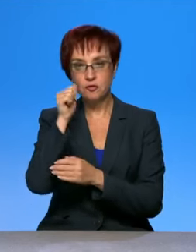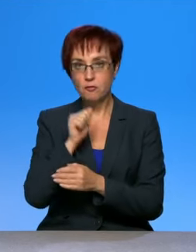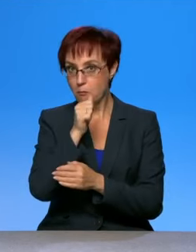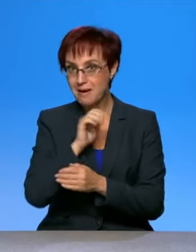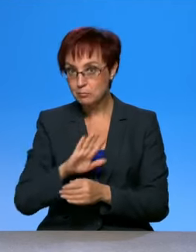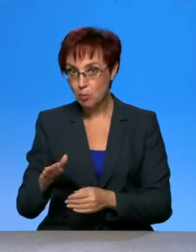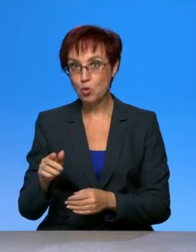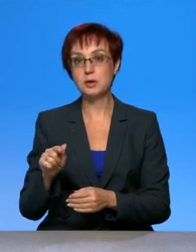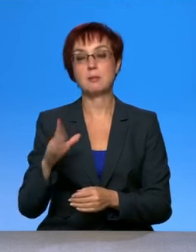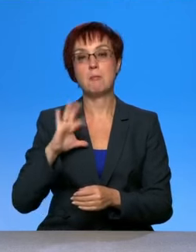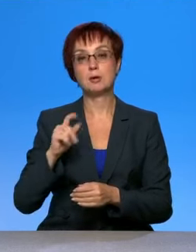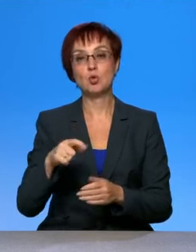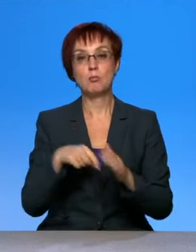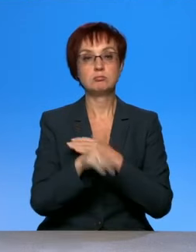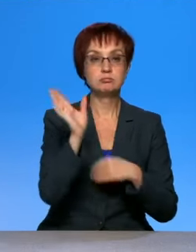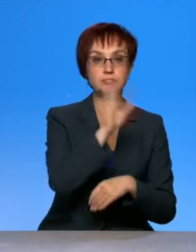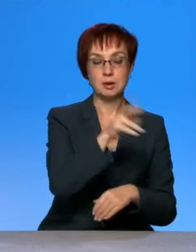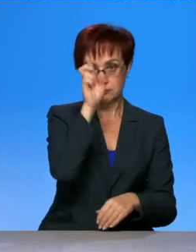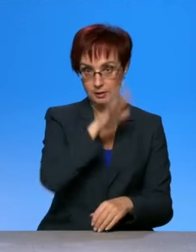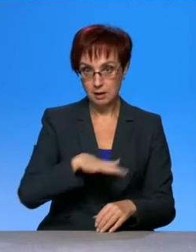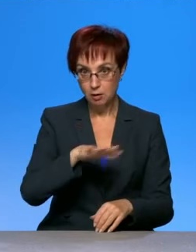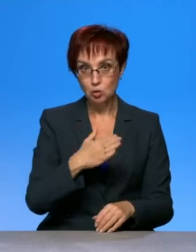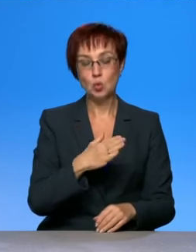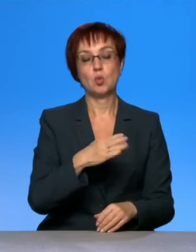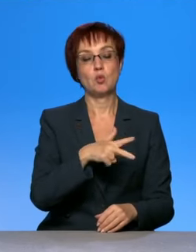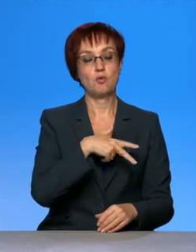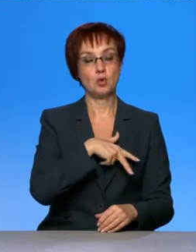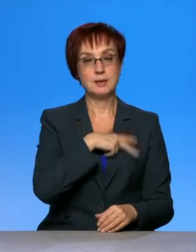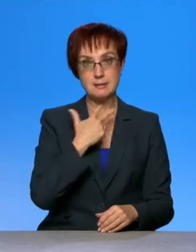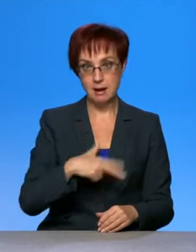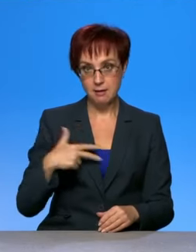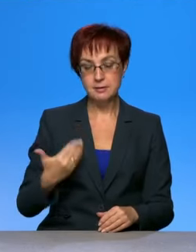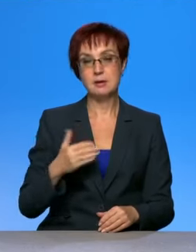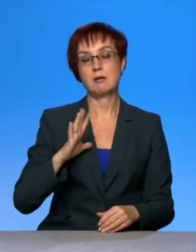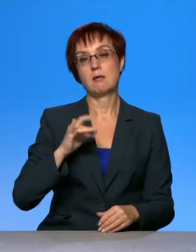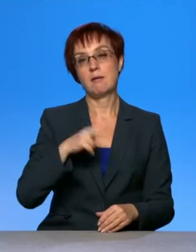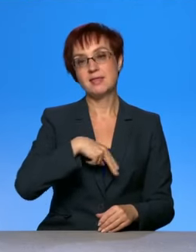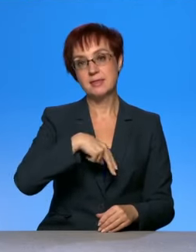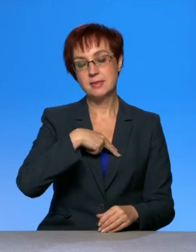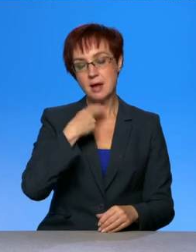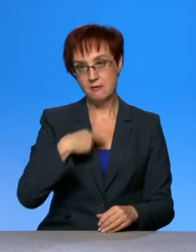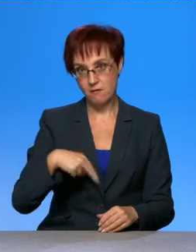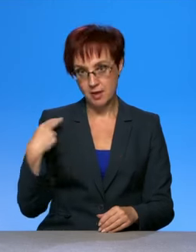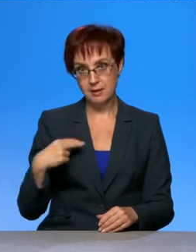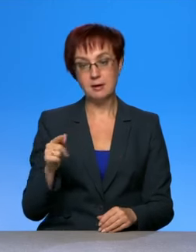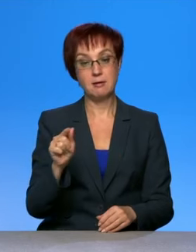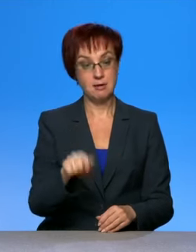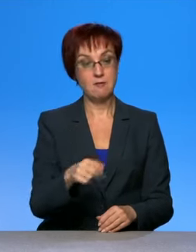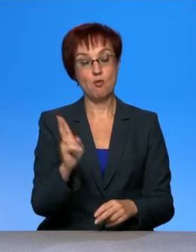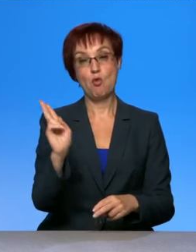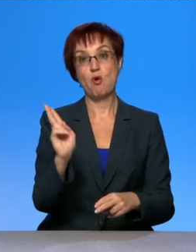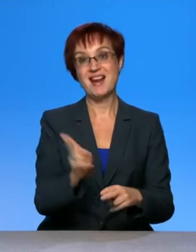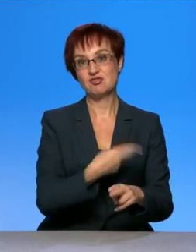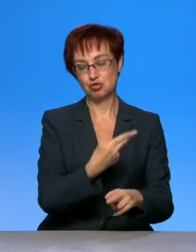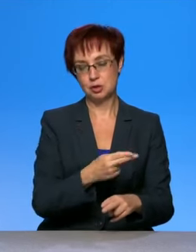стала Дания потом Норвегия оккупирована Норвегия он уехал в Англию его лишили гражданство естественно нацистская